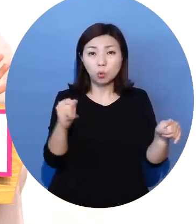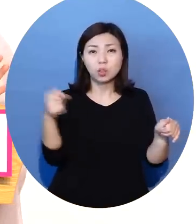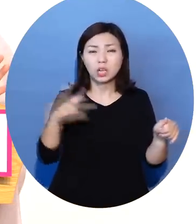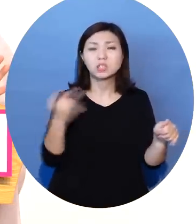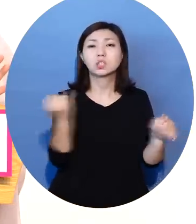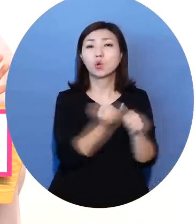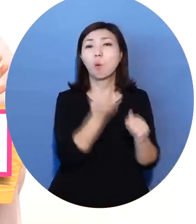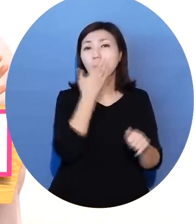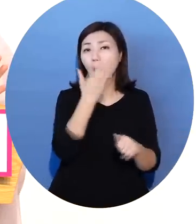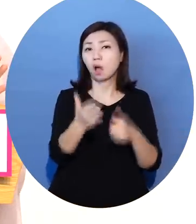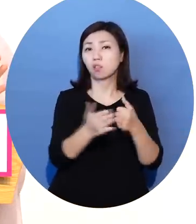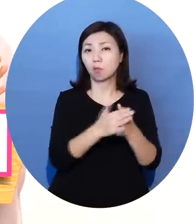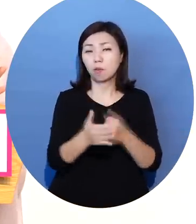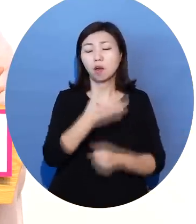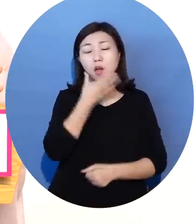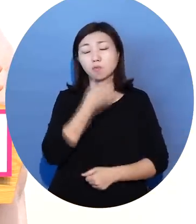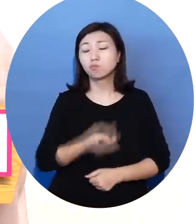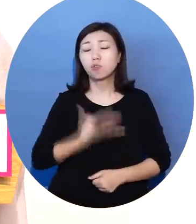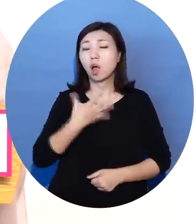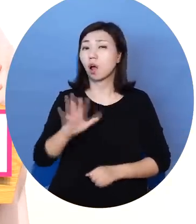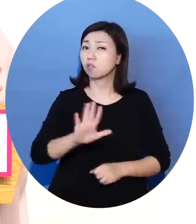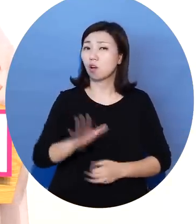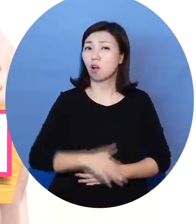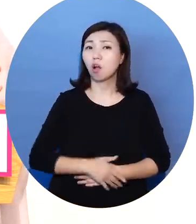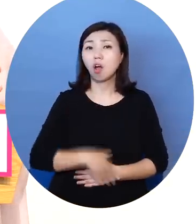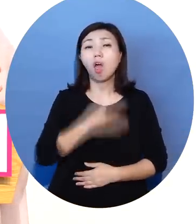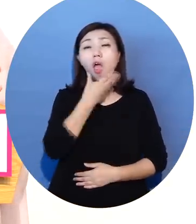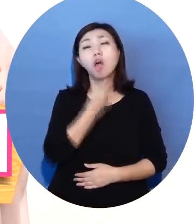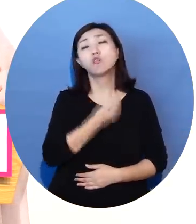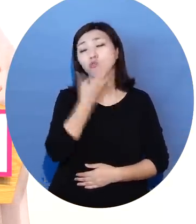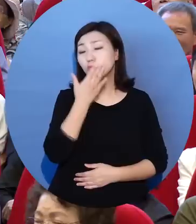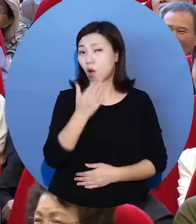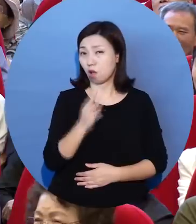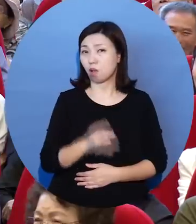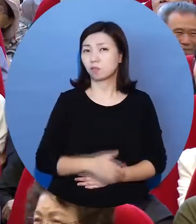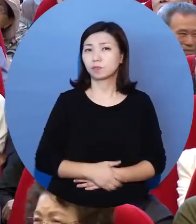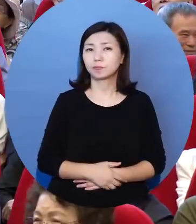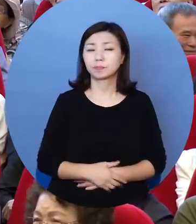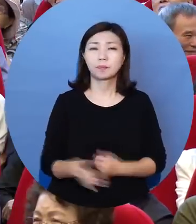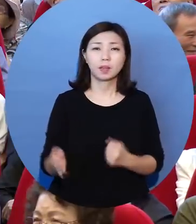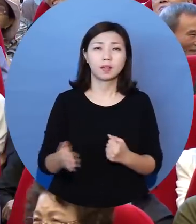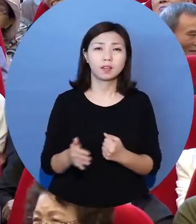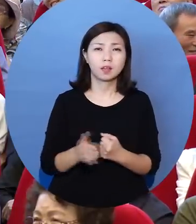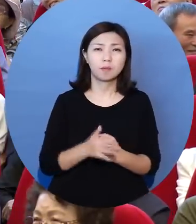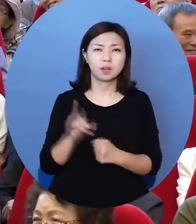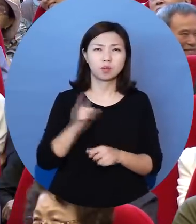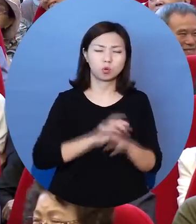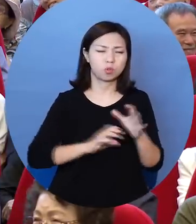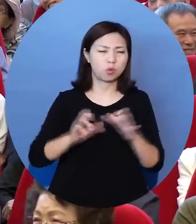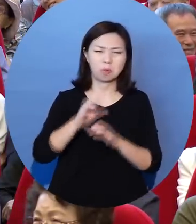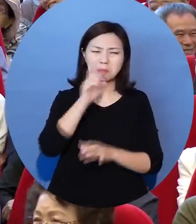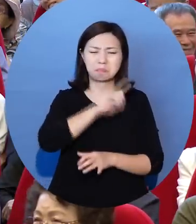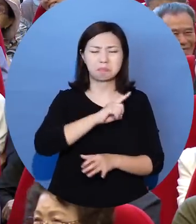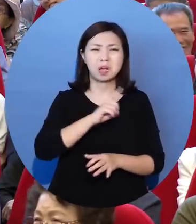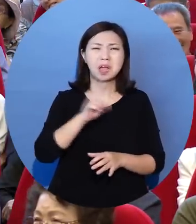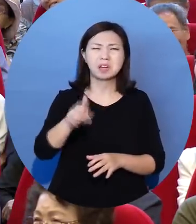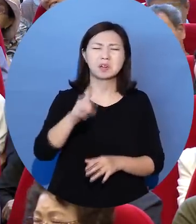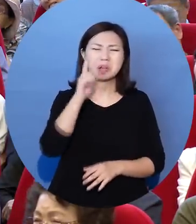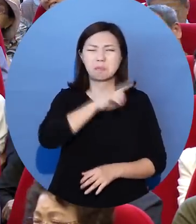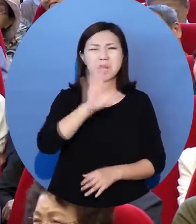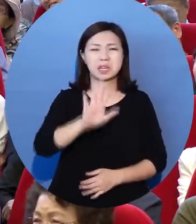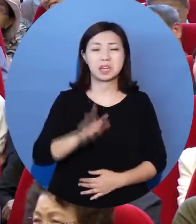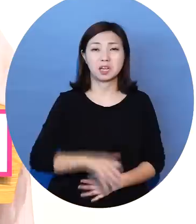절대로 불행수가 아니에요. 어쩌면 행운수일 수도 있어요. 그래서 그거는 더 이상 나쁜 게